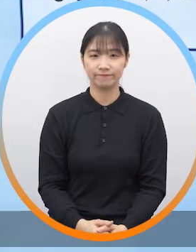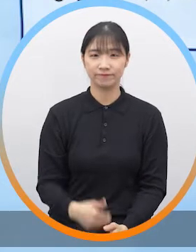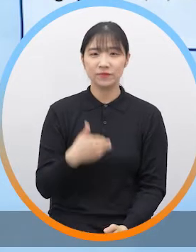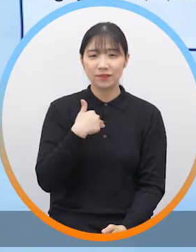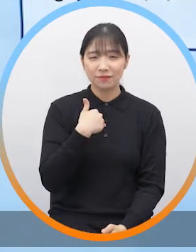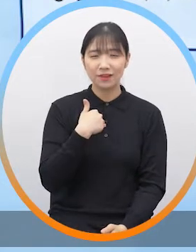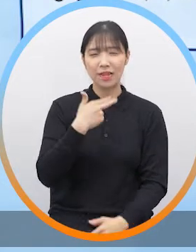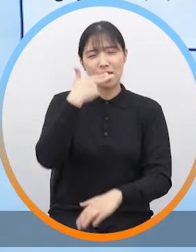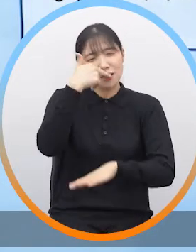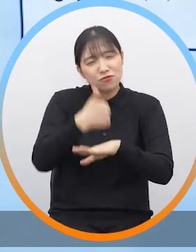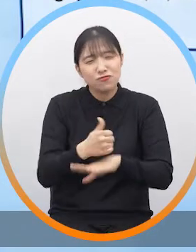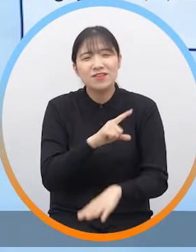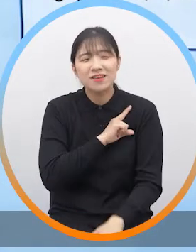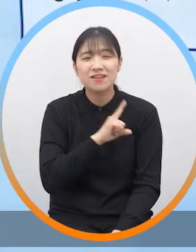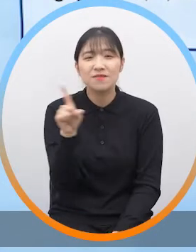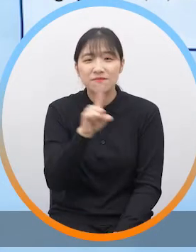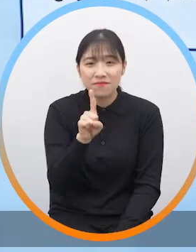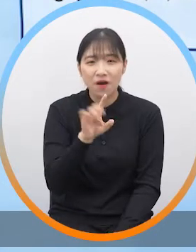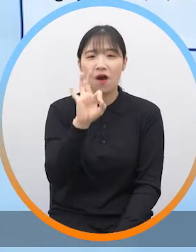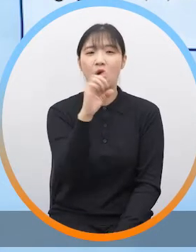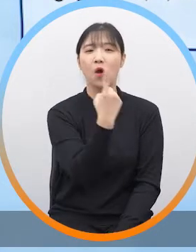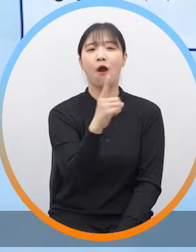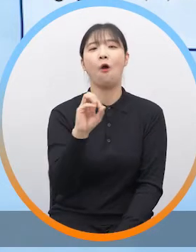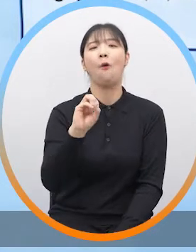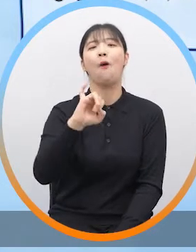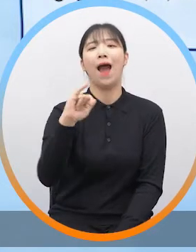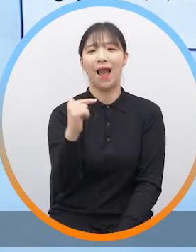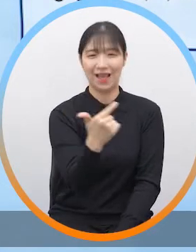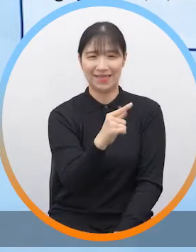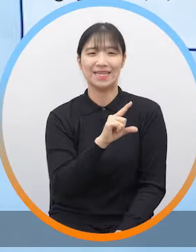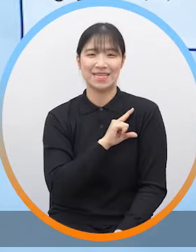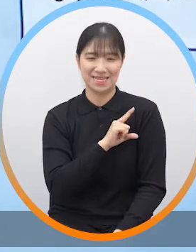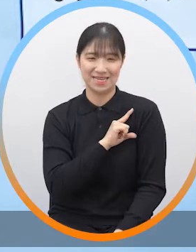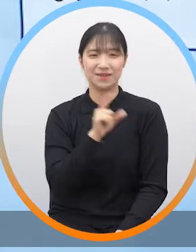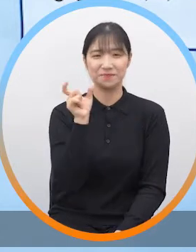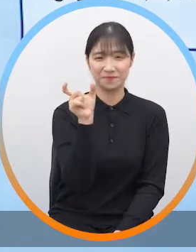우리하고 친숙한 왕인이란 이름으로